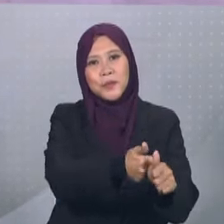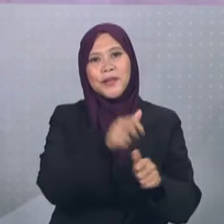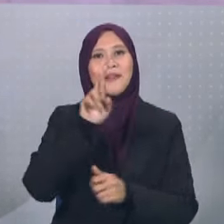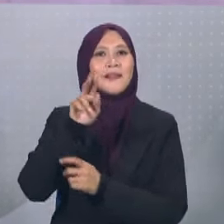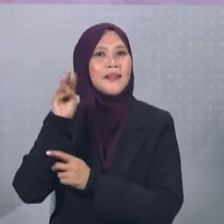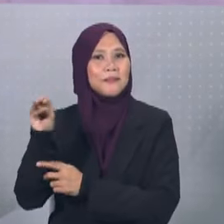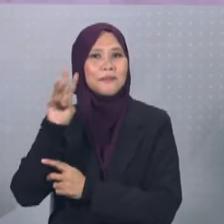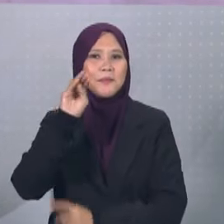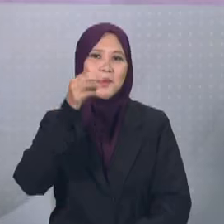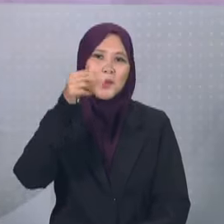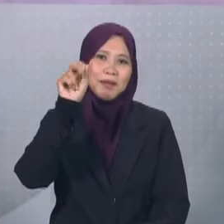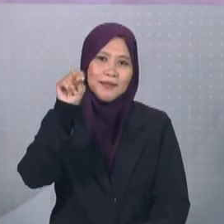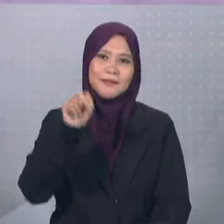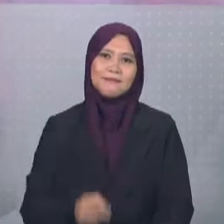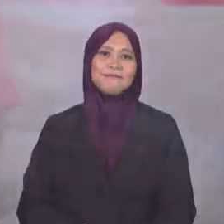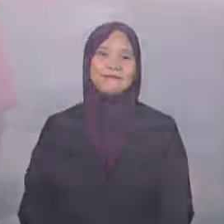RTM.